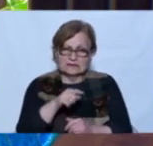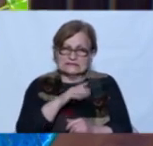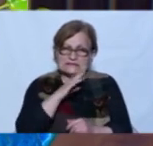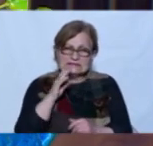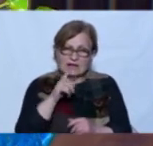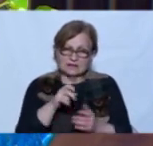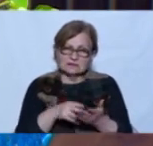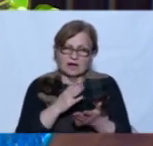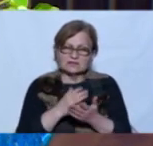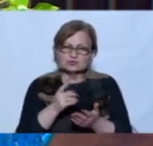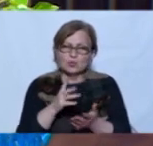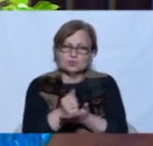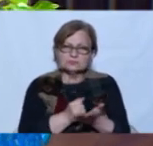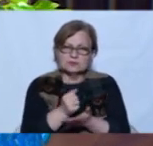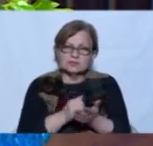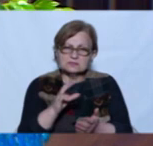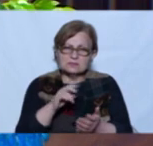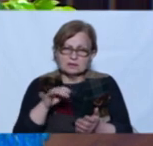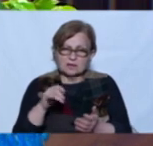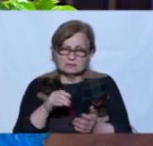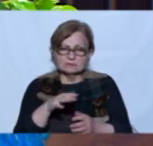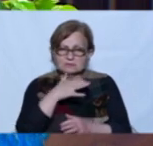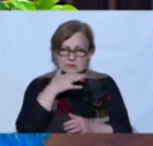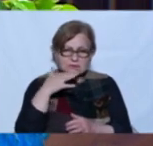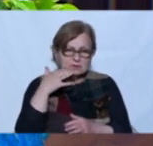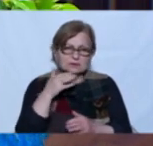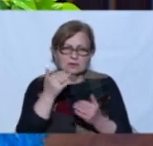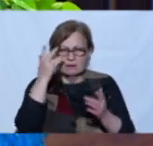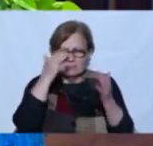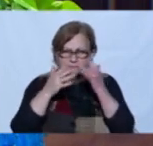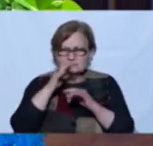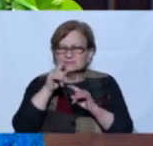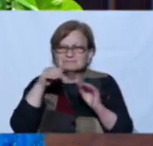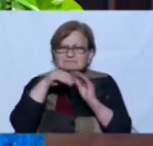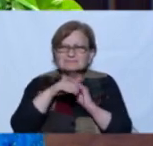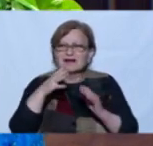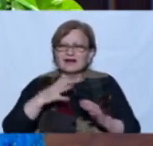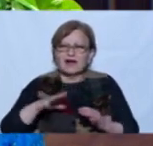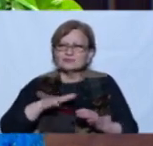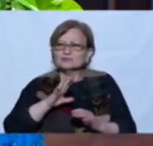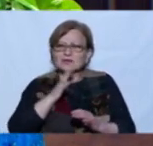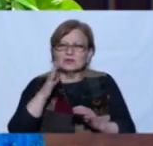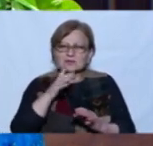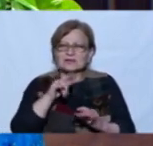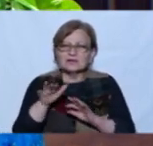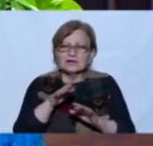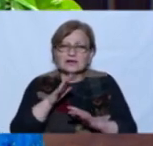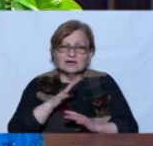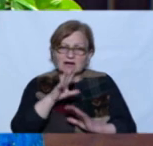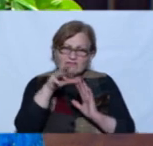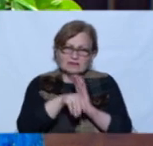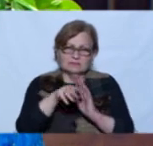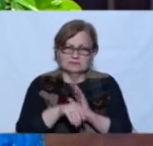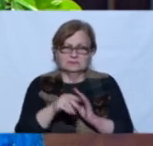ძვირფასი სალარო, რომელშიც დაცულია მთელი სიმდიდრე ხალხის გონებისა, ფანტაზიისა, გულისა, ნაფიქრისა, ნაგრძნობისა, ნამოქმედარისა,